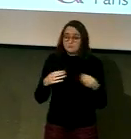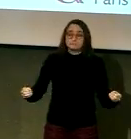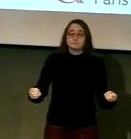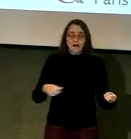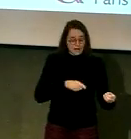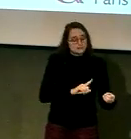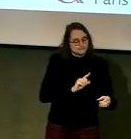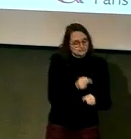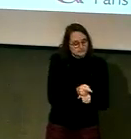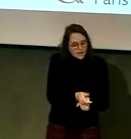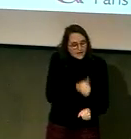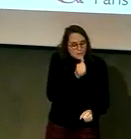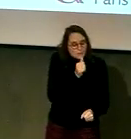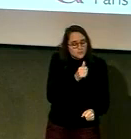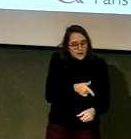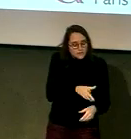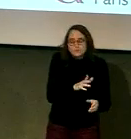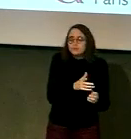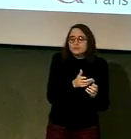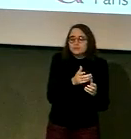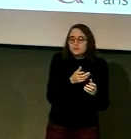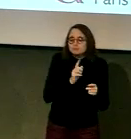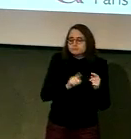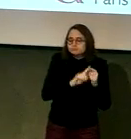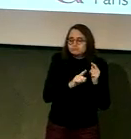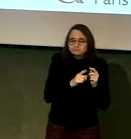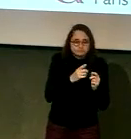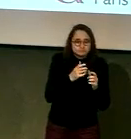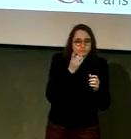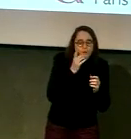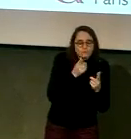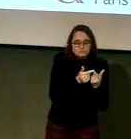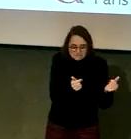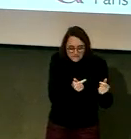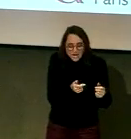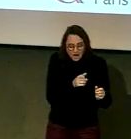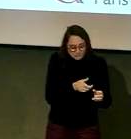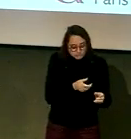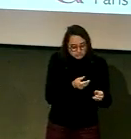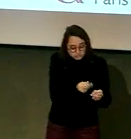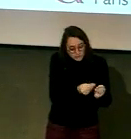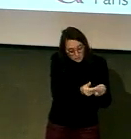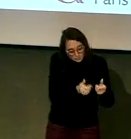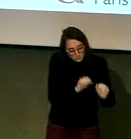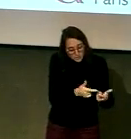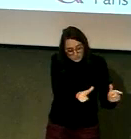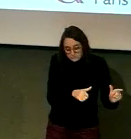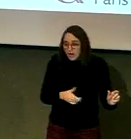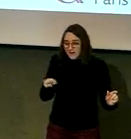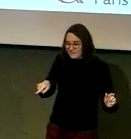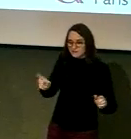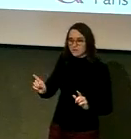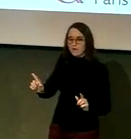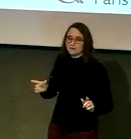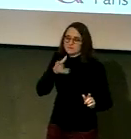la consommation, donner des substances psychoactives pour un groupe et pas donner pour un autre groupe pour vérifier les